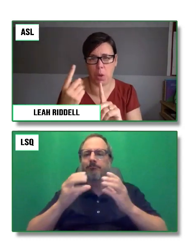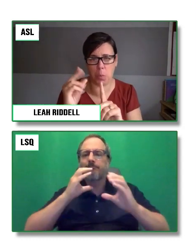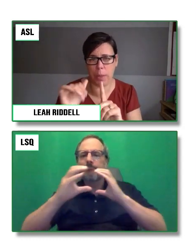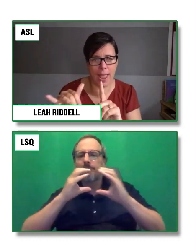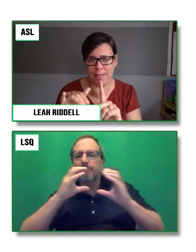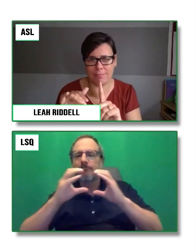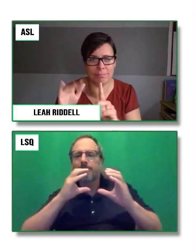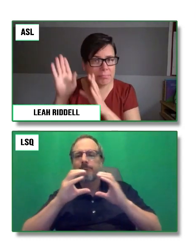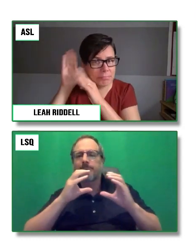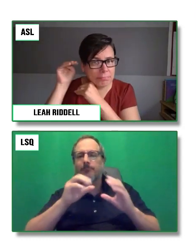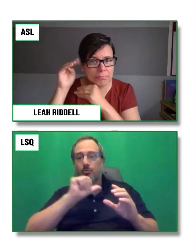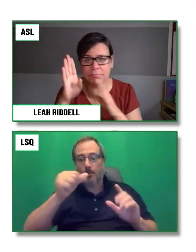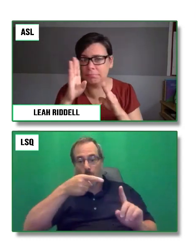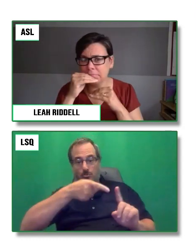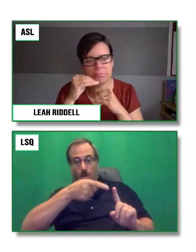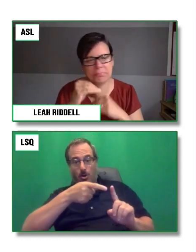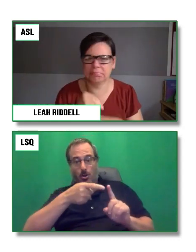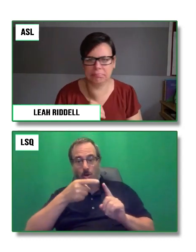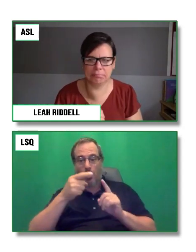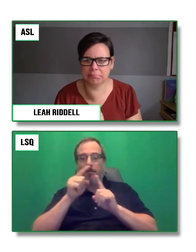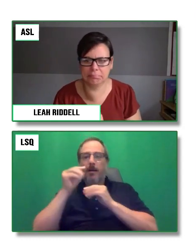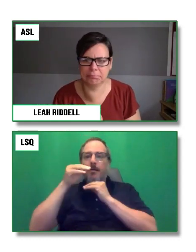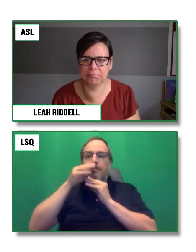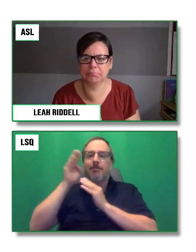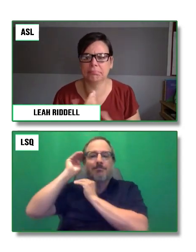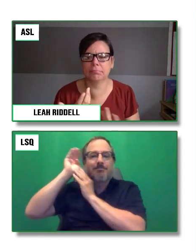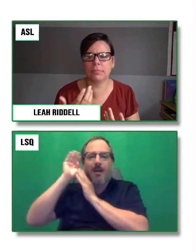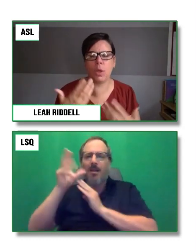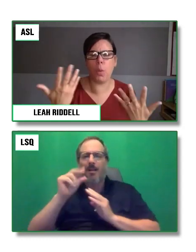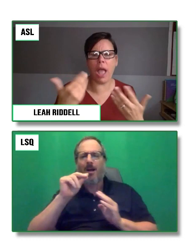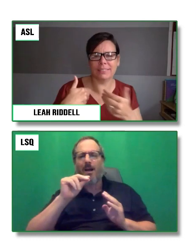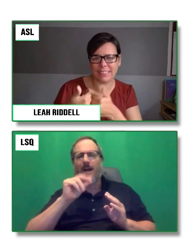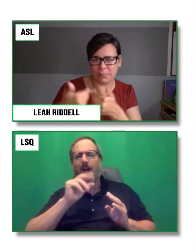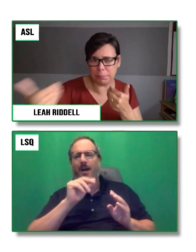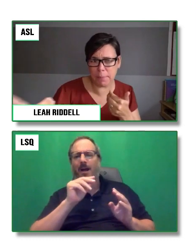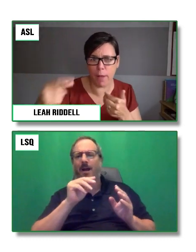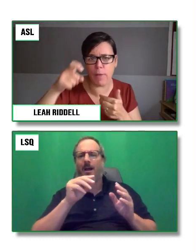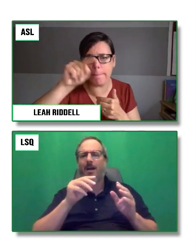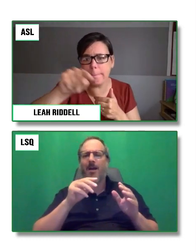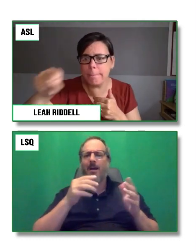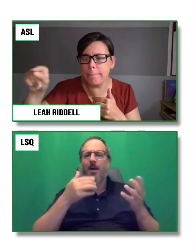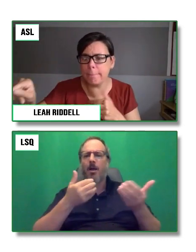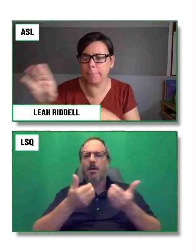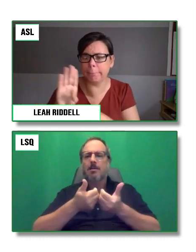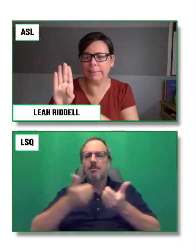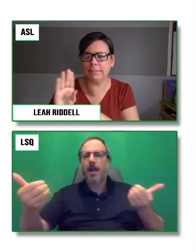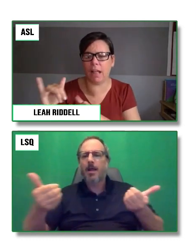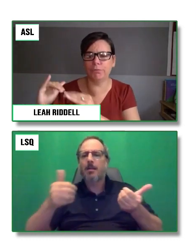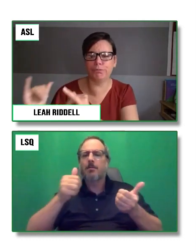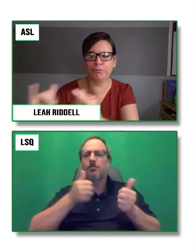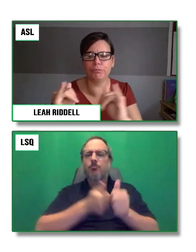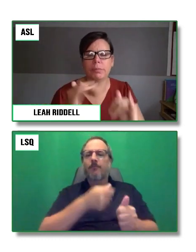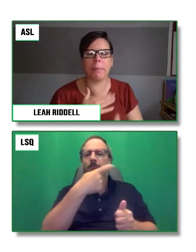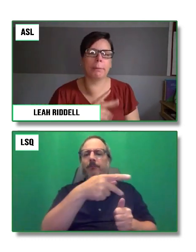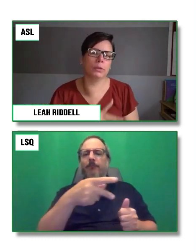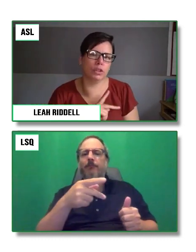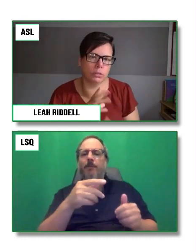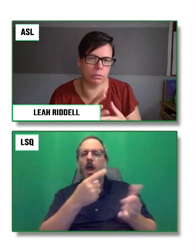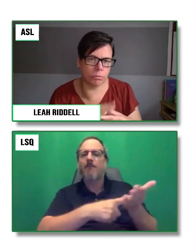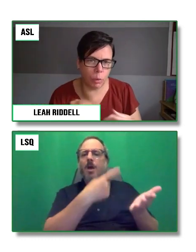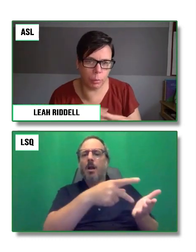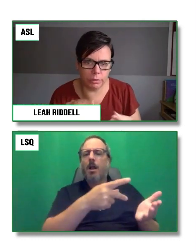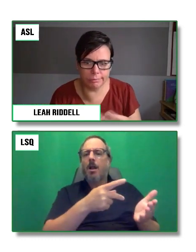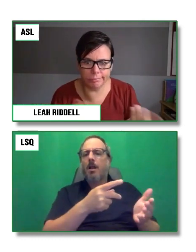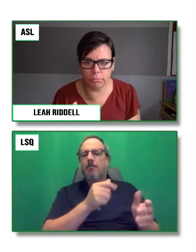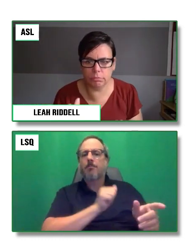Donc, grâce à mon expérience personnelle, j'enseigne que la communication n'est pas une voie à sens unique et c'est pas seulement une question